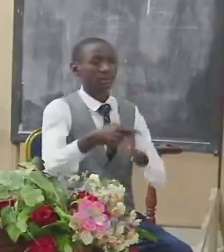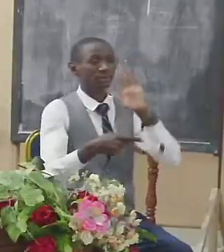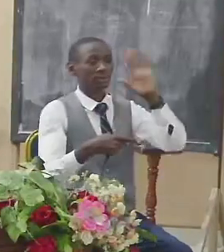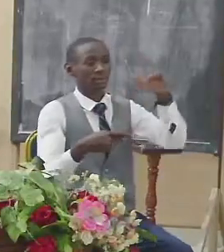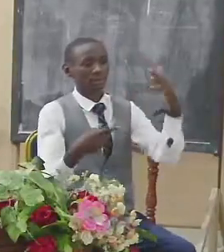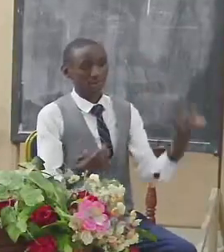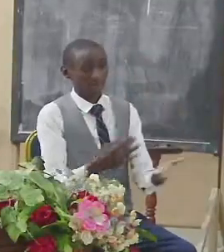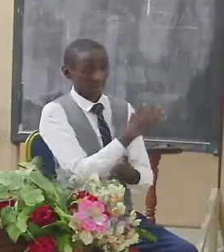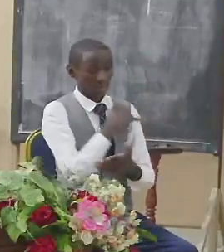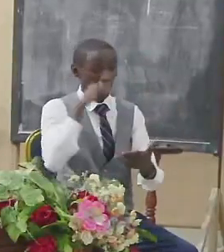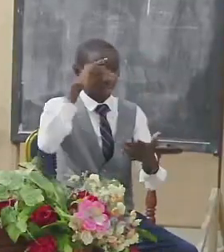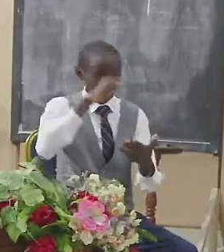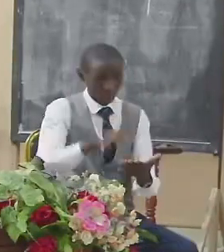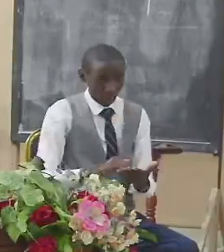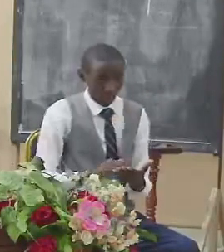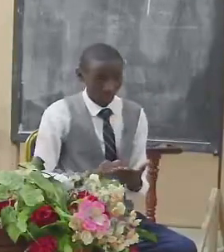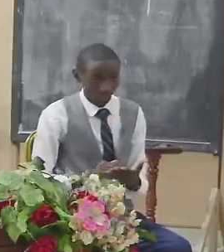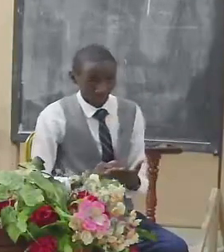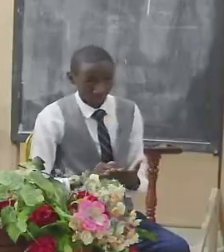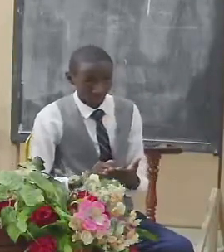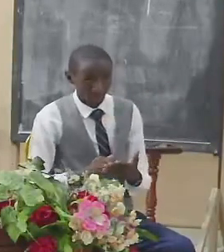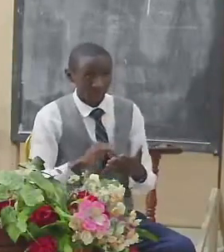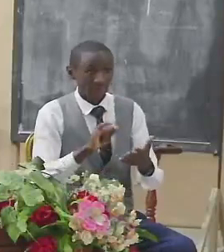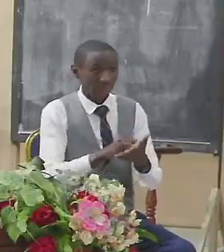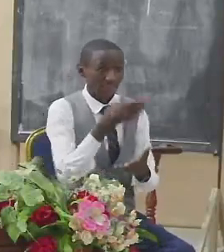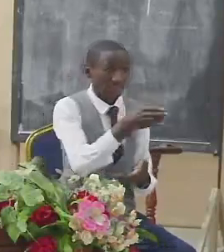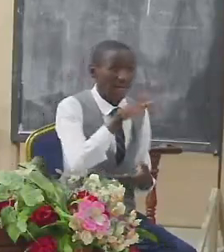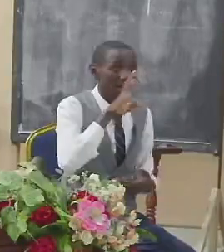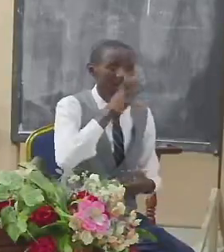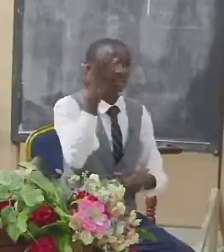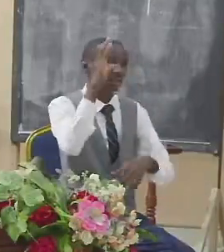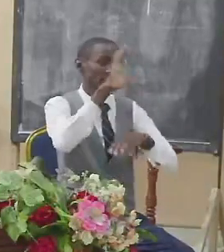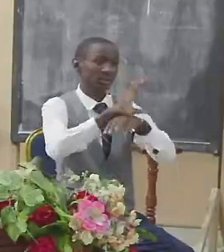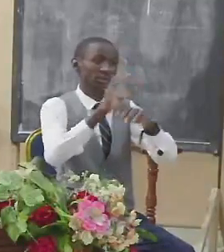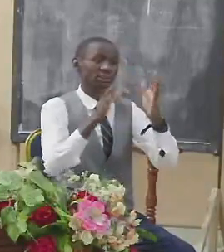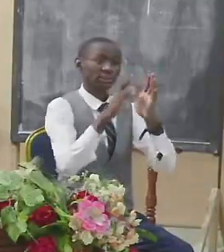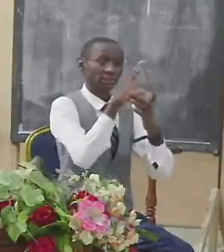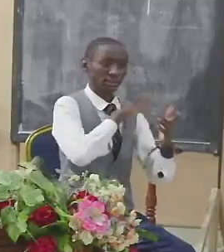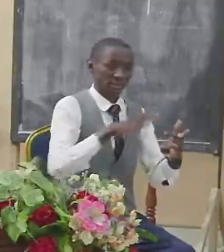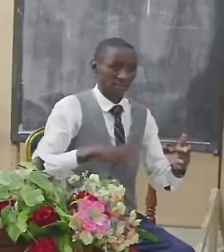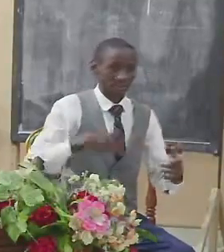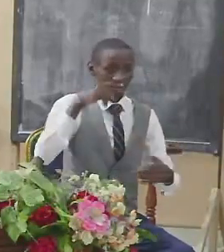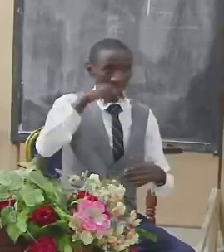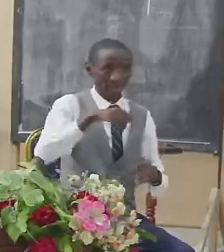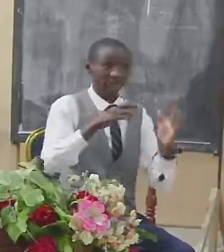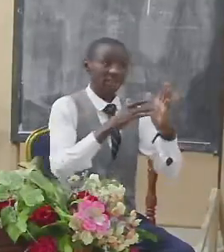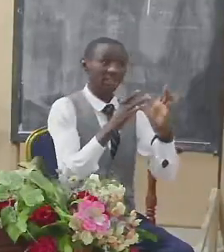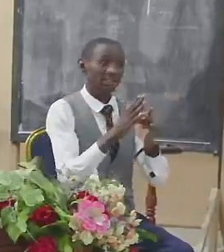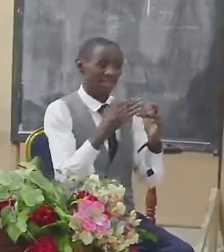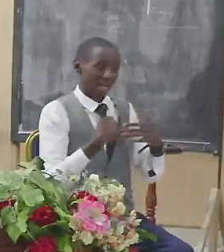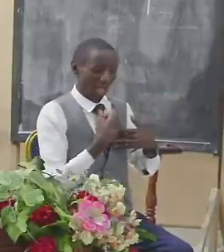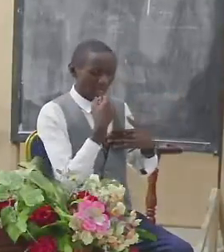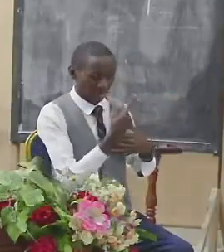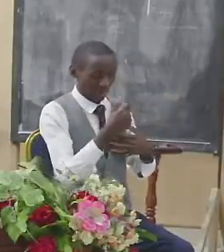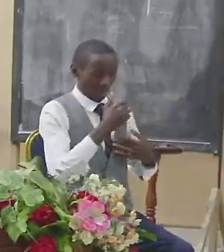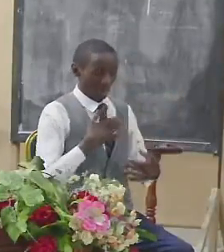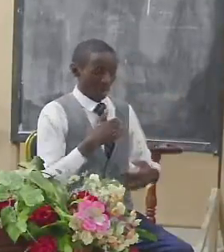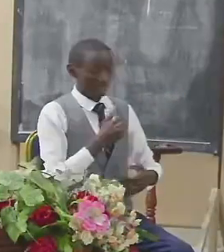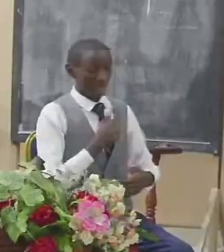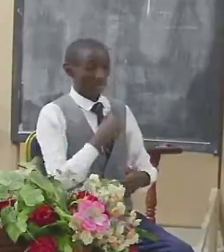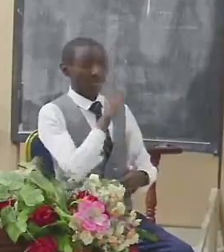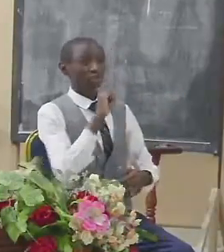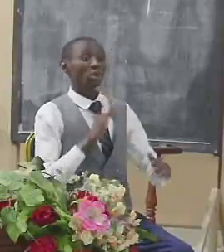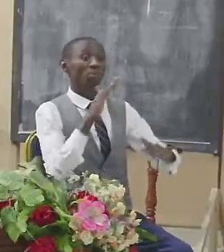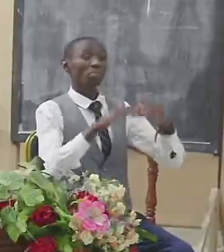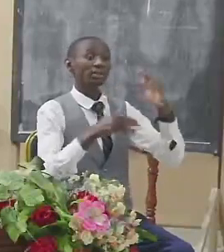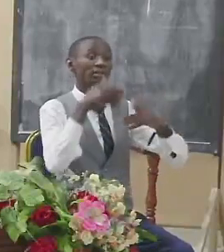wako. Mais ça c'était l'église. Ile ilikuwa ni kanisa la Yesu Kristo. Ambayo yeye pekee alisema. Je bâtirai mon église. Nitajenga